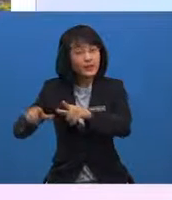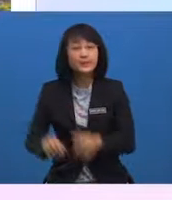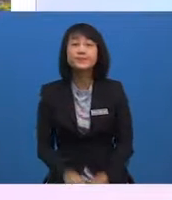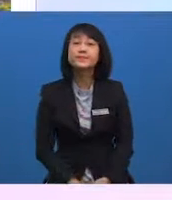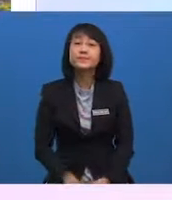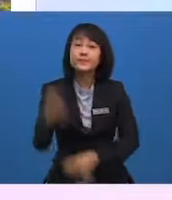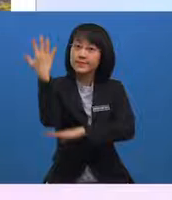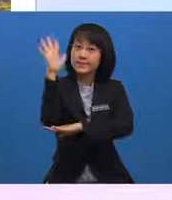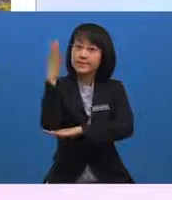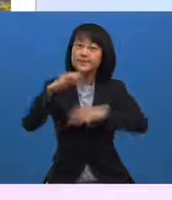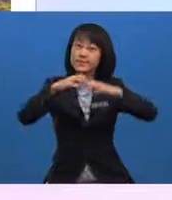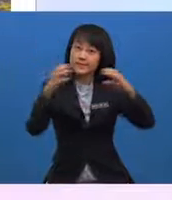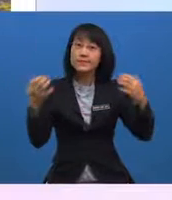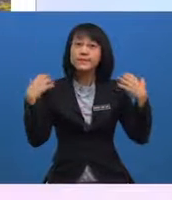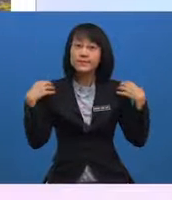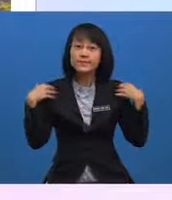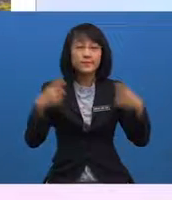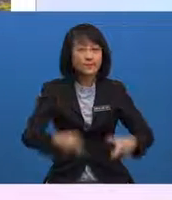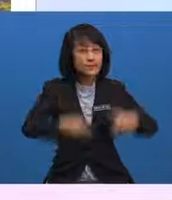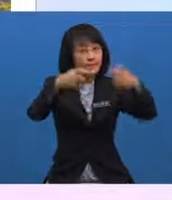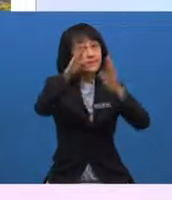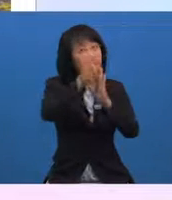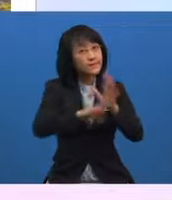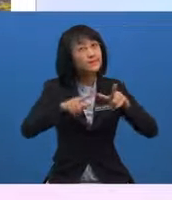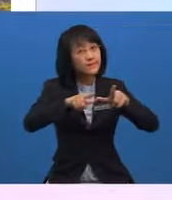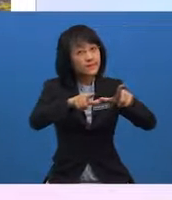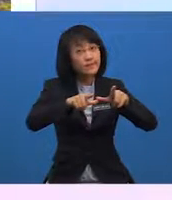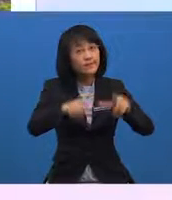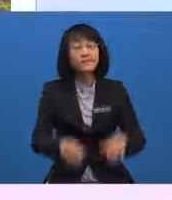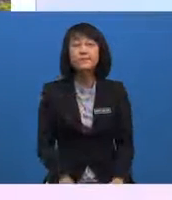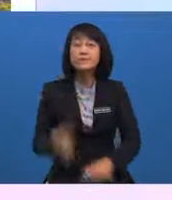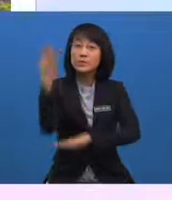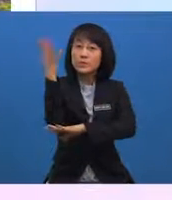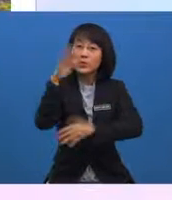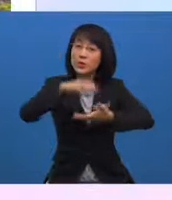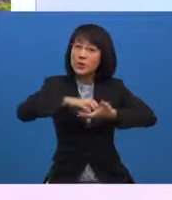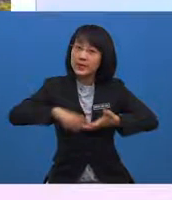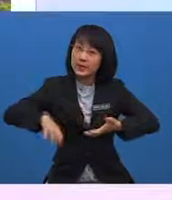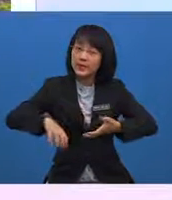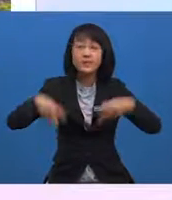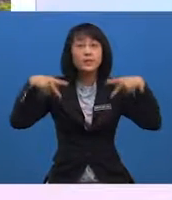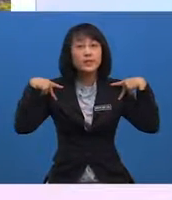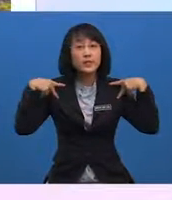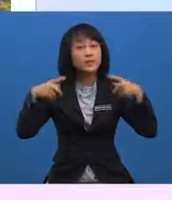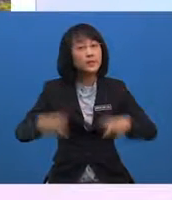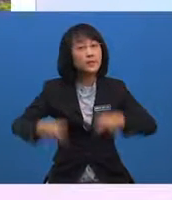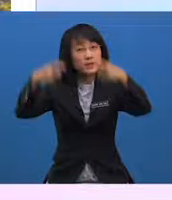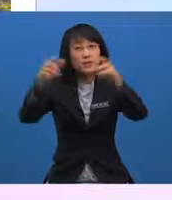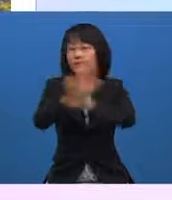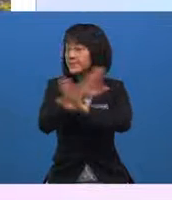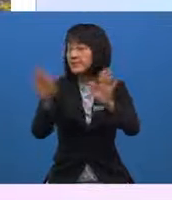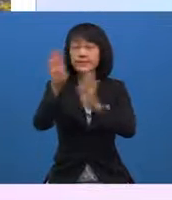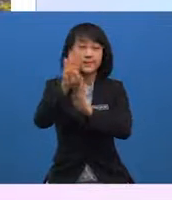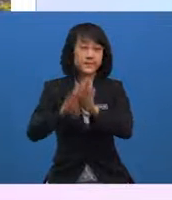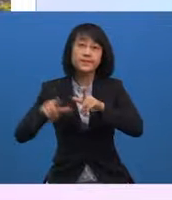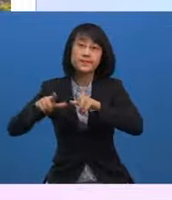Pokok durian mempunyai batang berkayu. Manakala, pokok betik mempunyai batang tidak